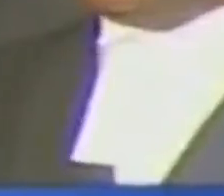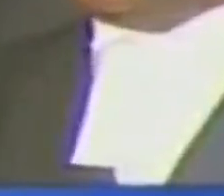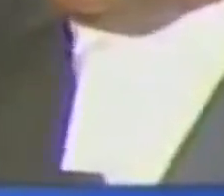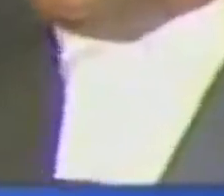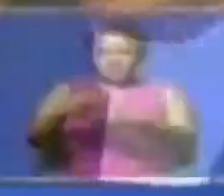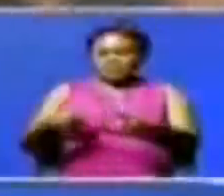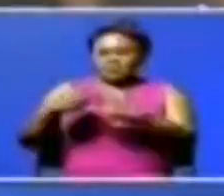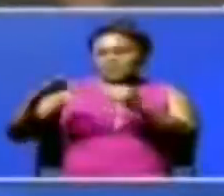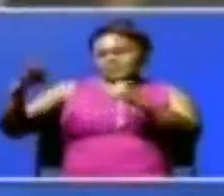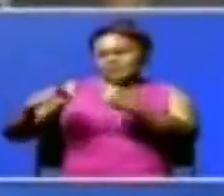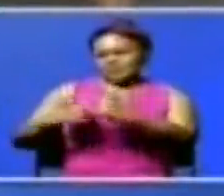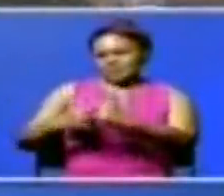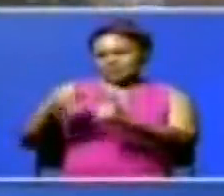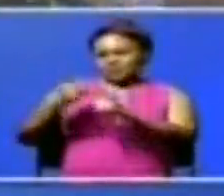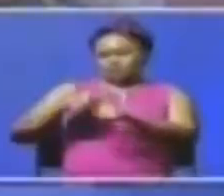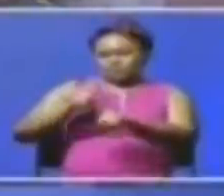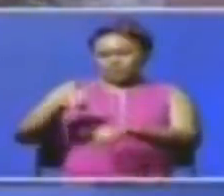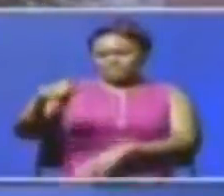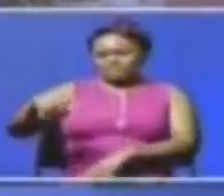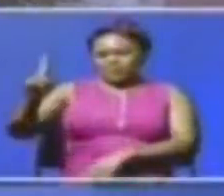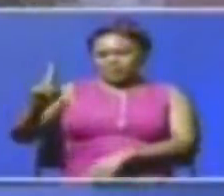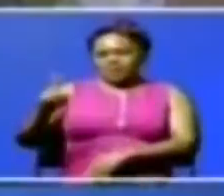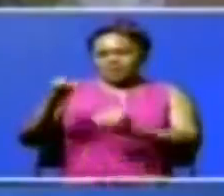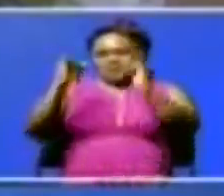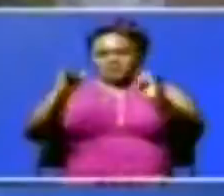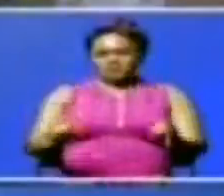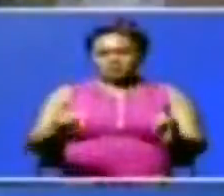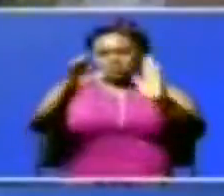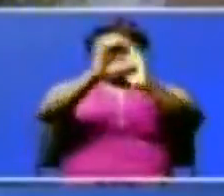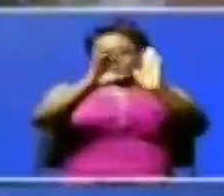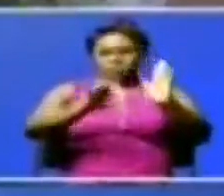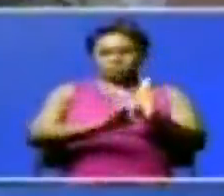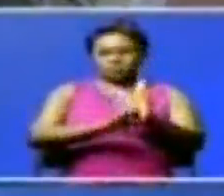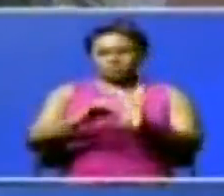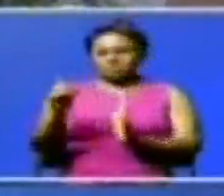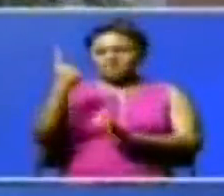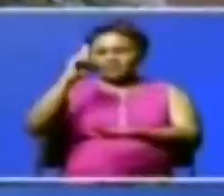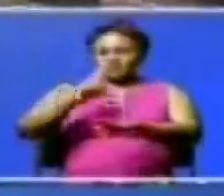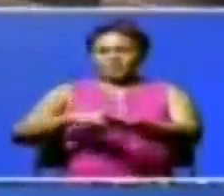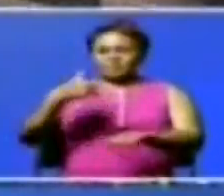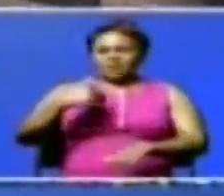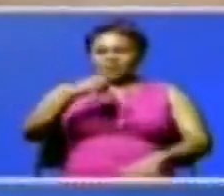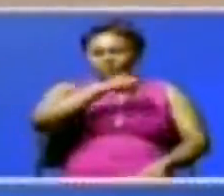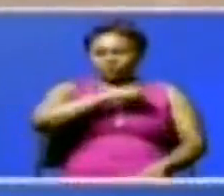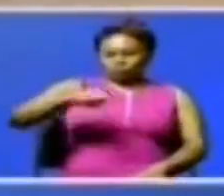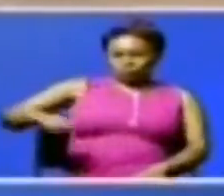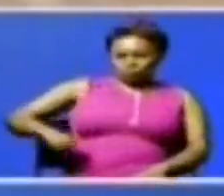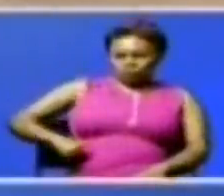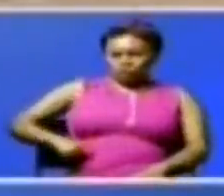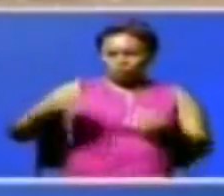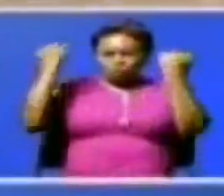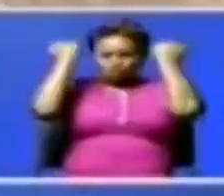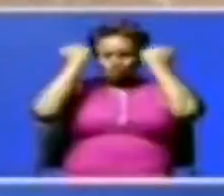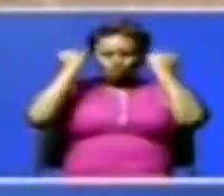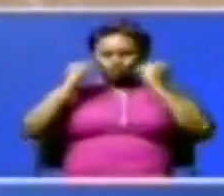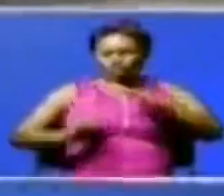Miaka minane sasa tangu kuidhinishwa kwa katiba mpya ambayo ilileta kwa mara ya kwanza nchini mahakama ya juu zaidi